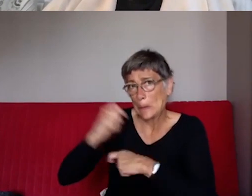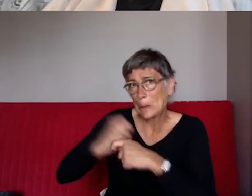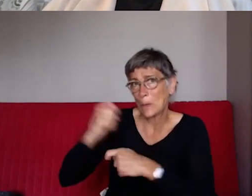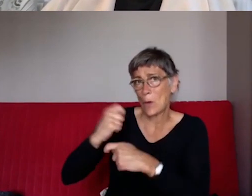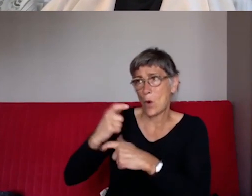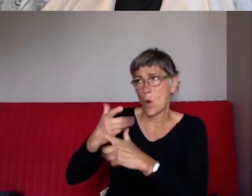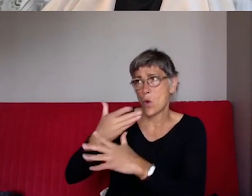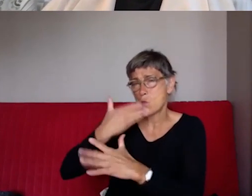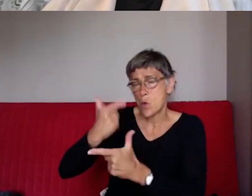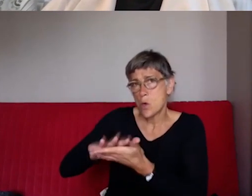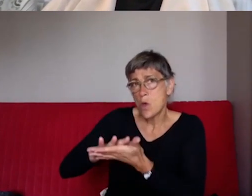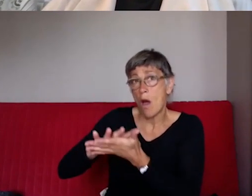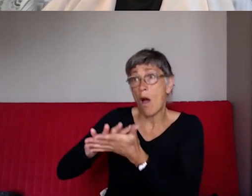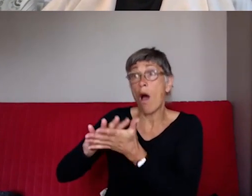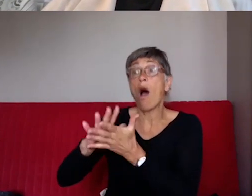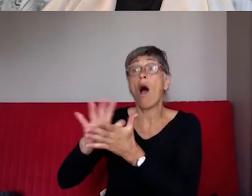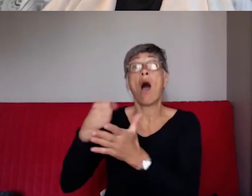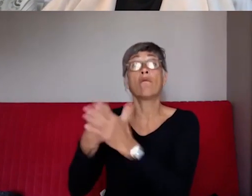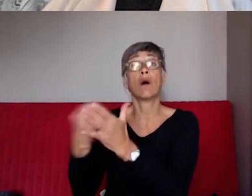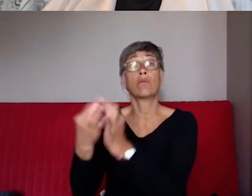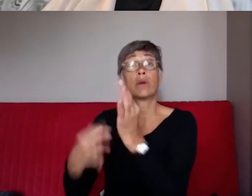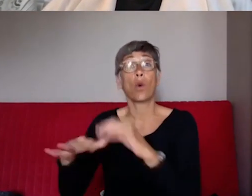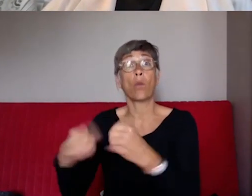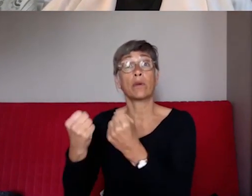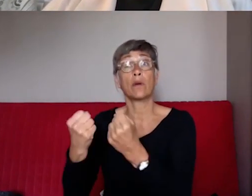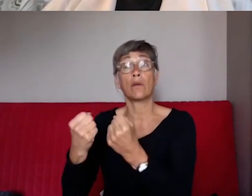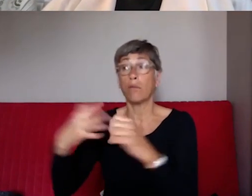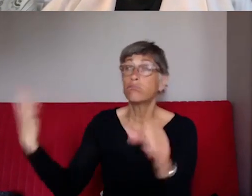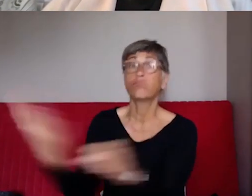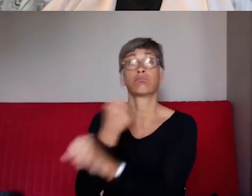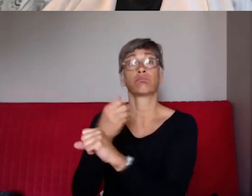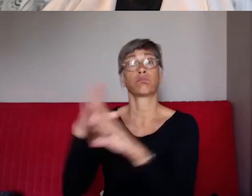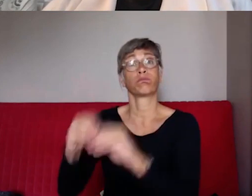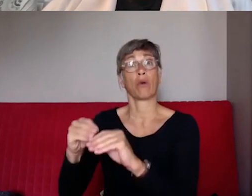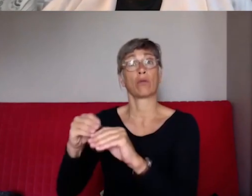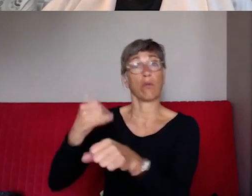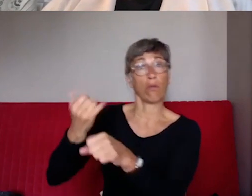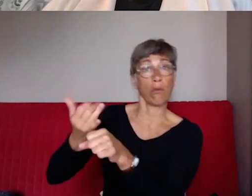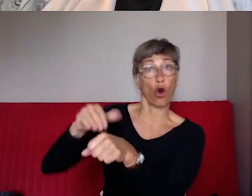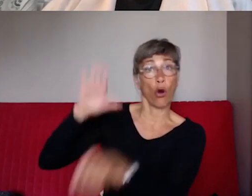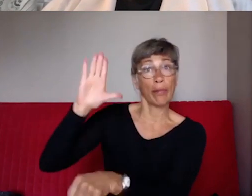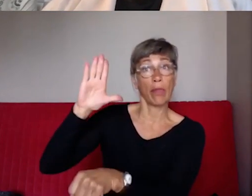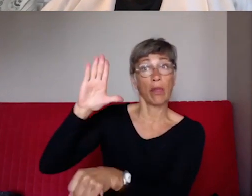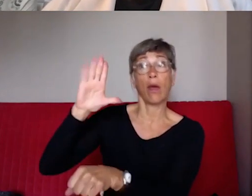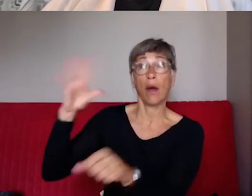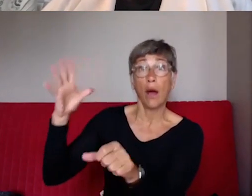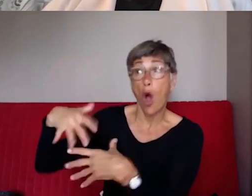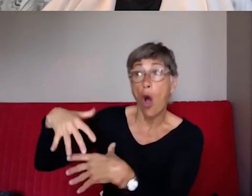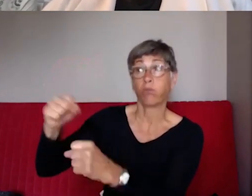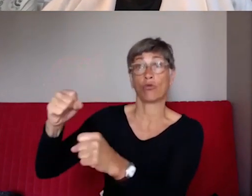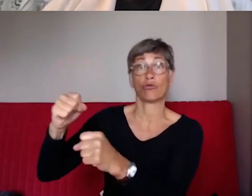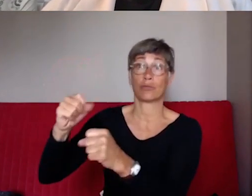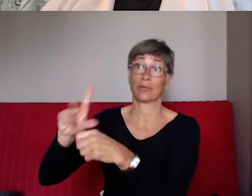améliorer, et bien qu'à la fin du bilan de compétences, il a eu le poste, il a candidaté, il a eu le poste, il y est